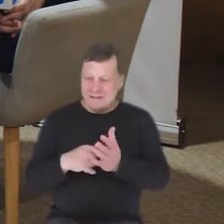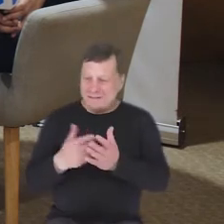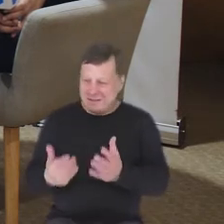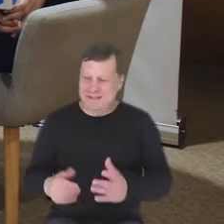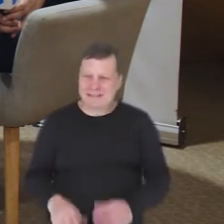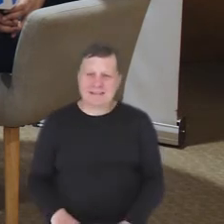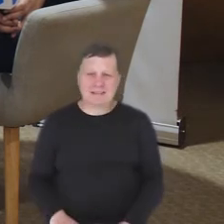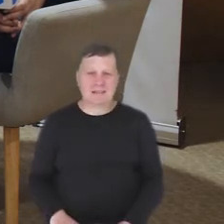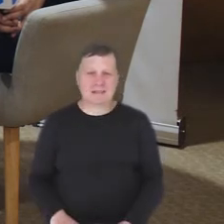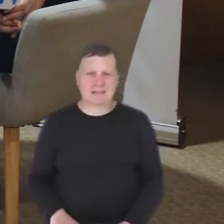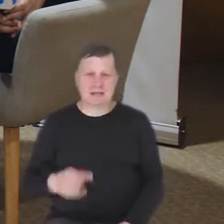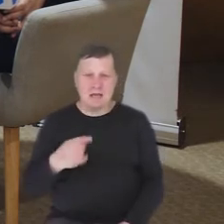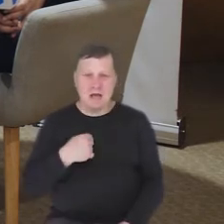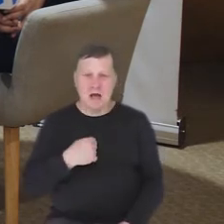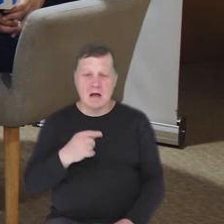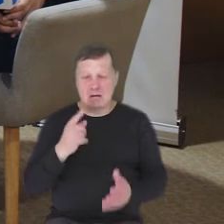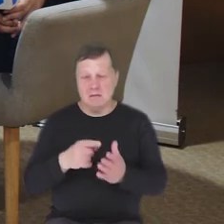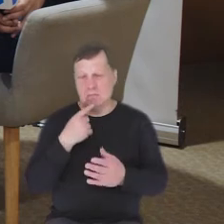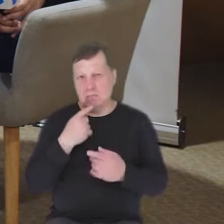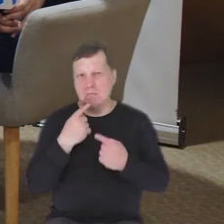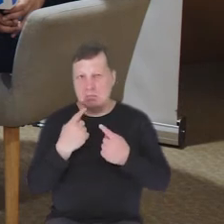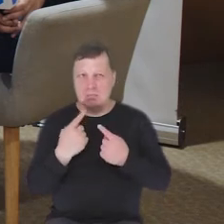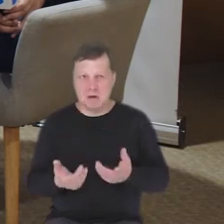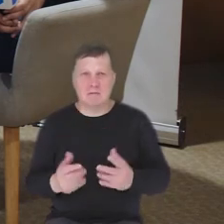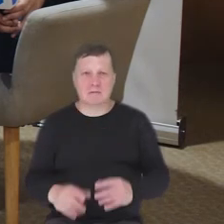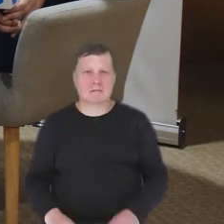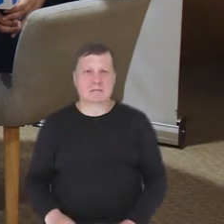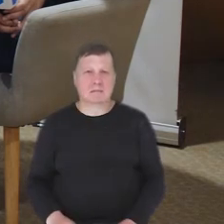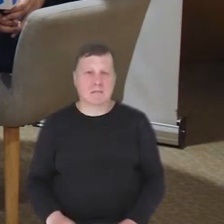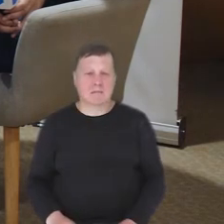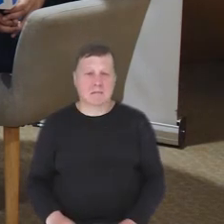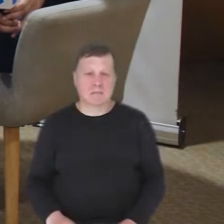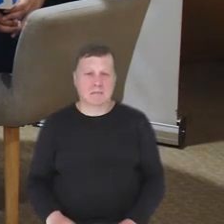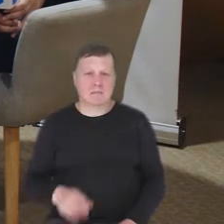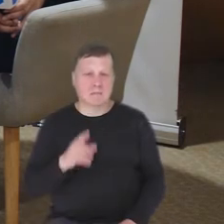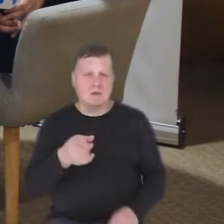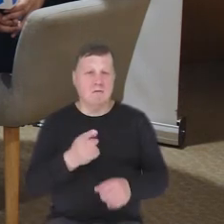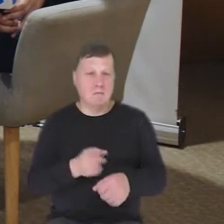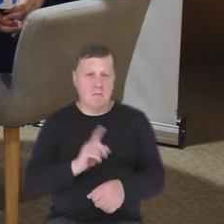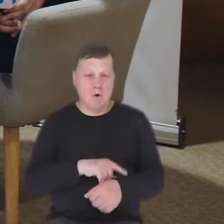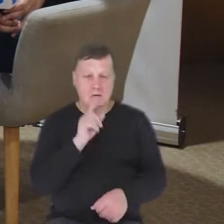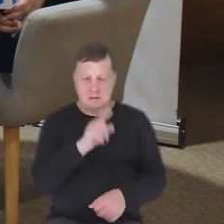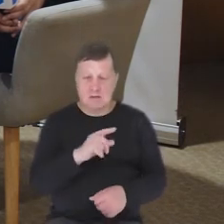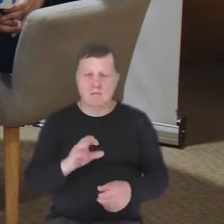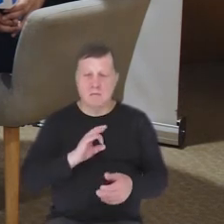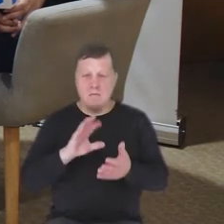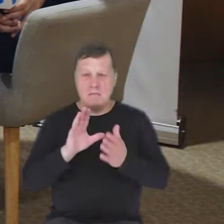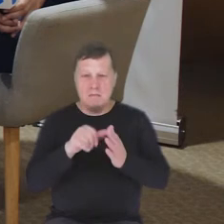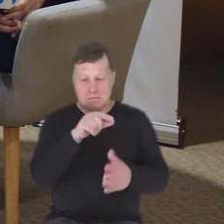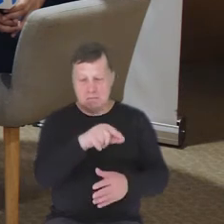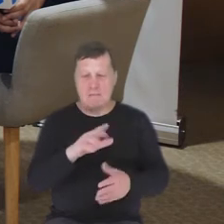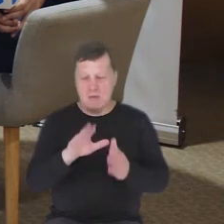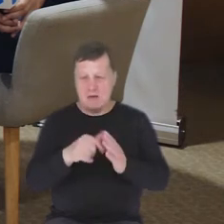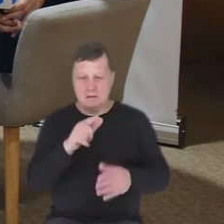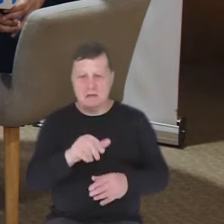No tak, już tylko powiem, że na Skłocie Rozbrat w Poznaniu, twoim mieście,